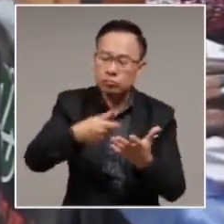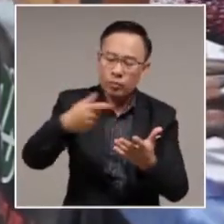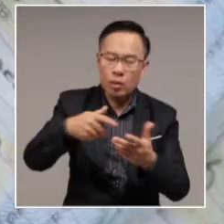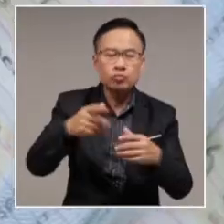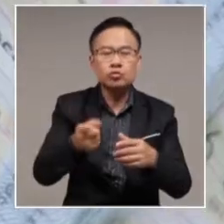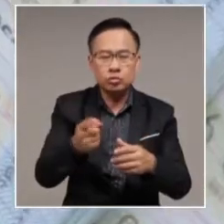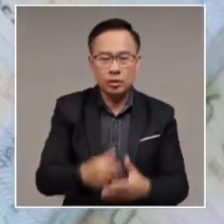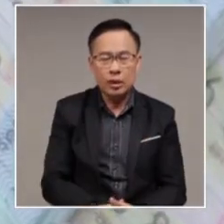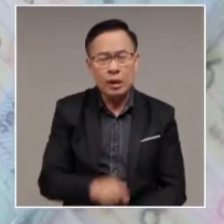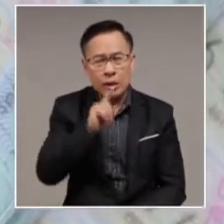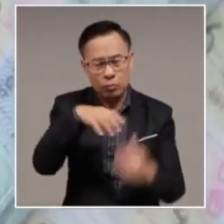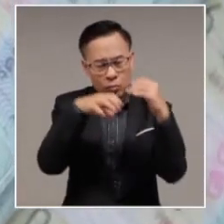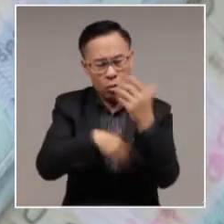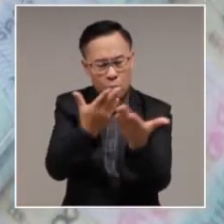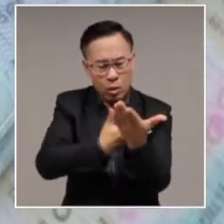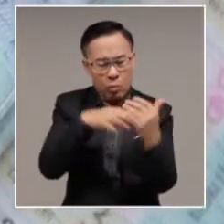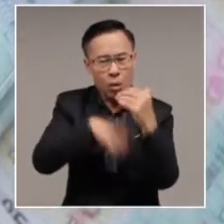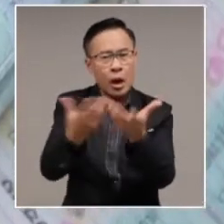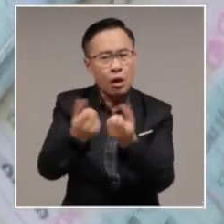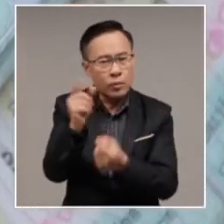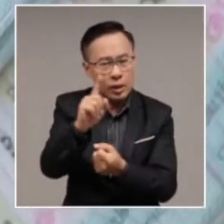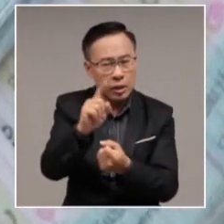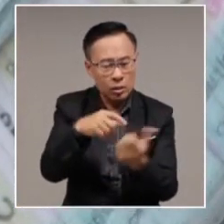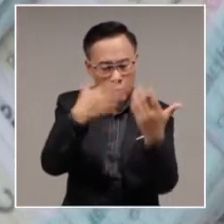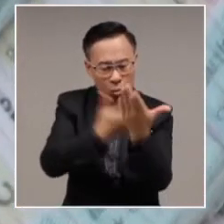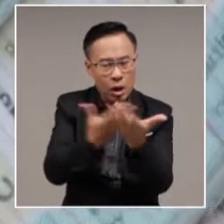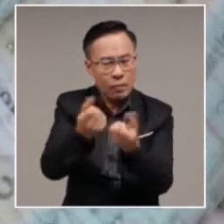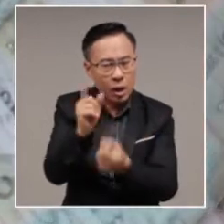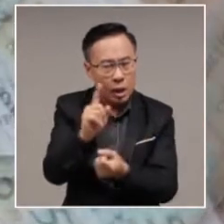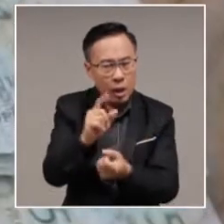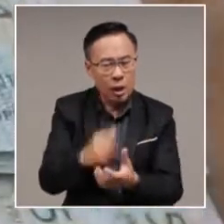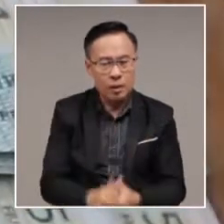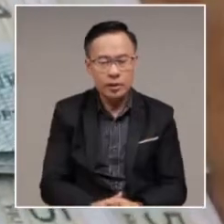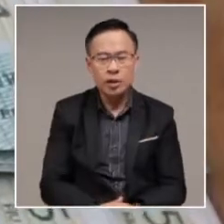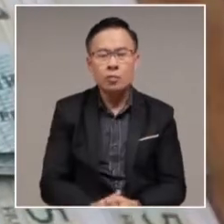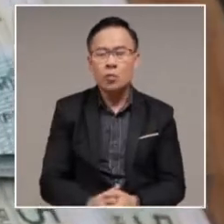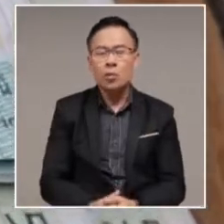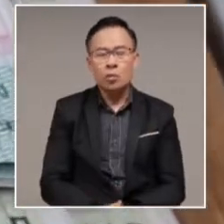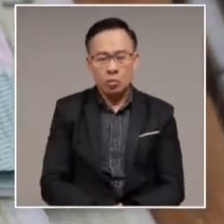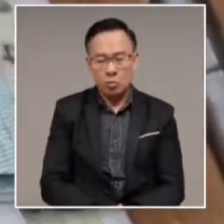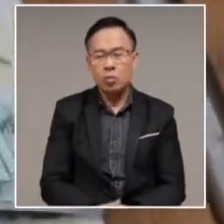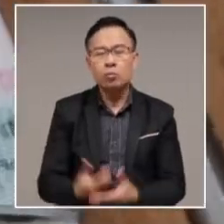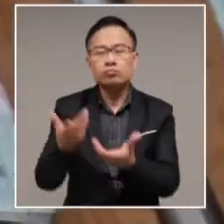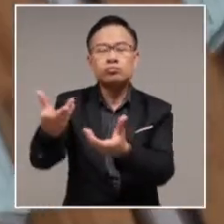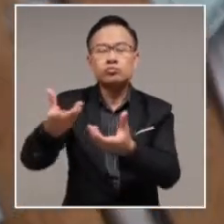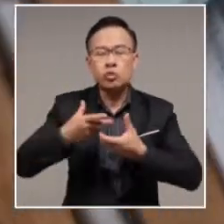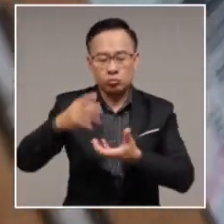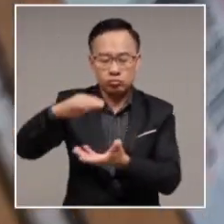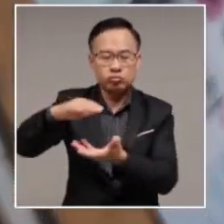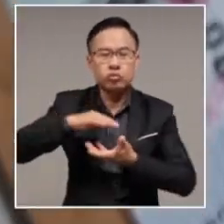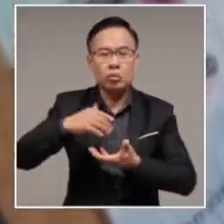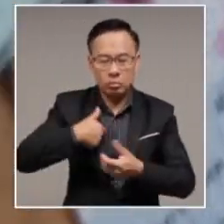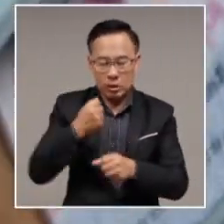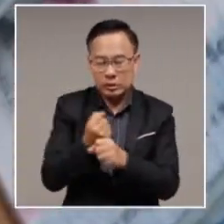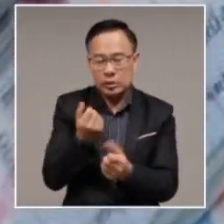ราเองไปรับจากไหนแล้วต่อเดือนเนี่ยต่องวดเนี่ยเราได้จำนวนมากน้อยแค่ไหนอะคะ ก็รับจากพี่โพค่ะเท่าจำนวนเท่าที่เรามีทุน